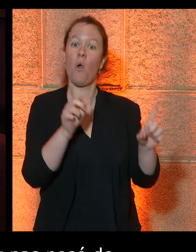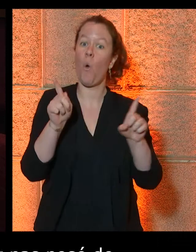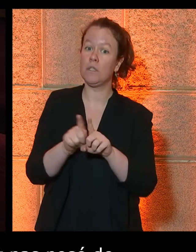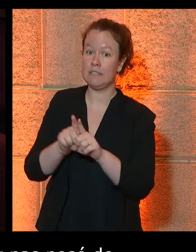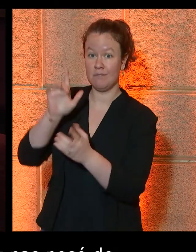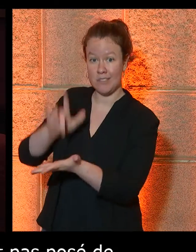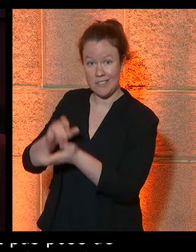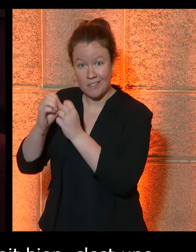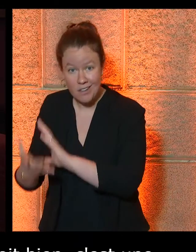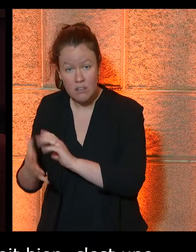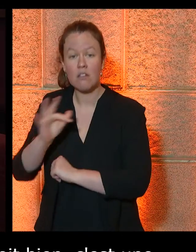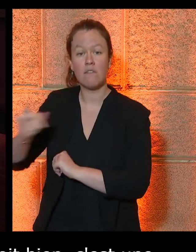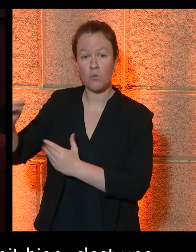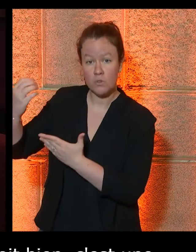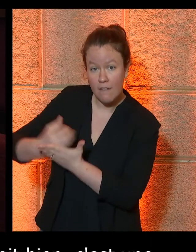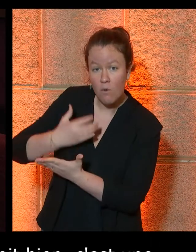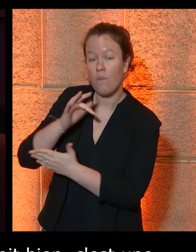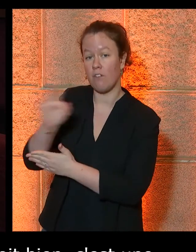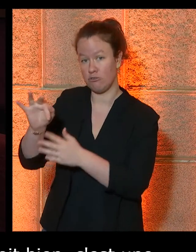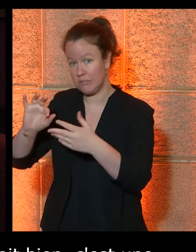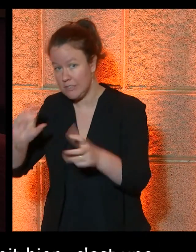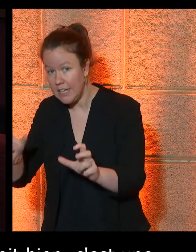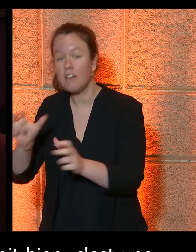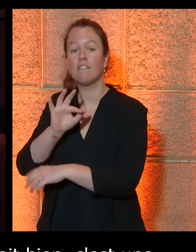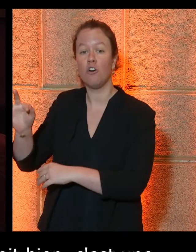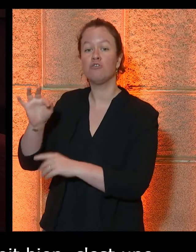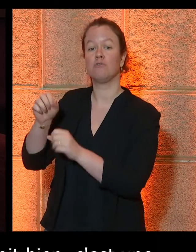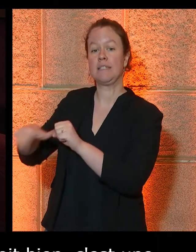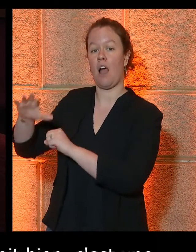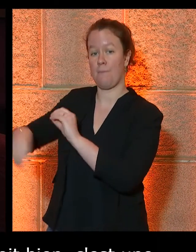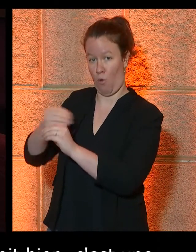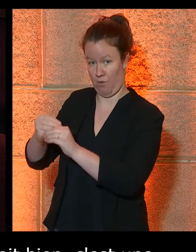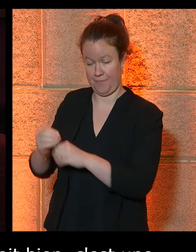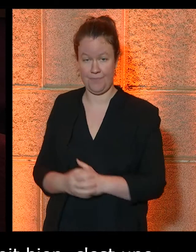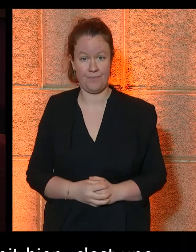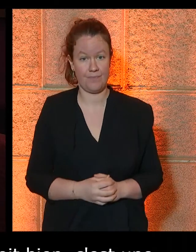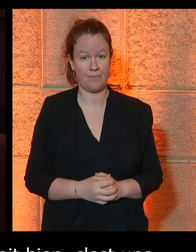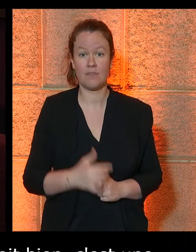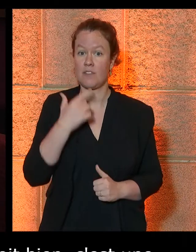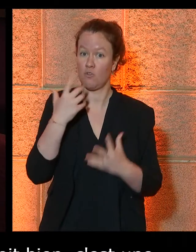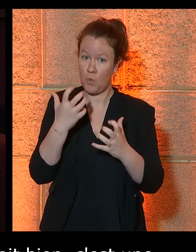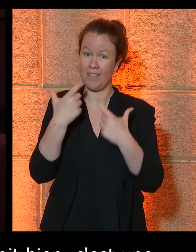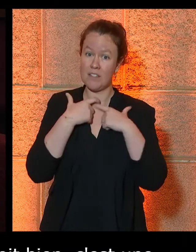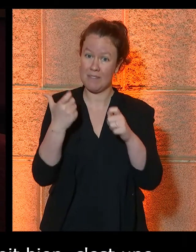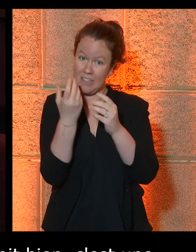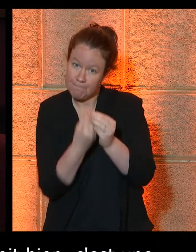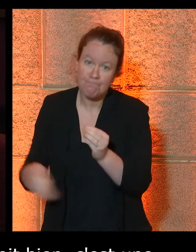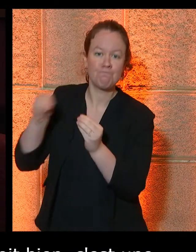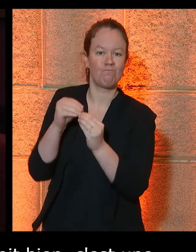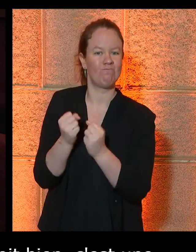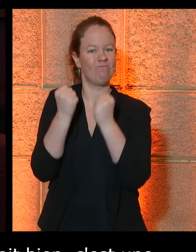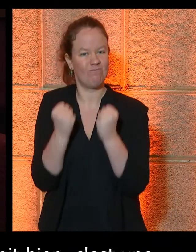internet de France Télévisions et de France Média Monde. Donc c'est un dispositif d'accessibilité renforcé.